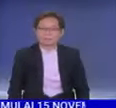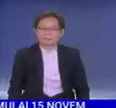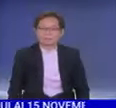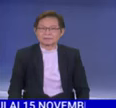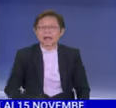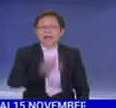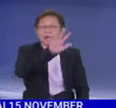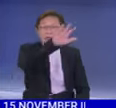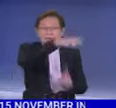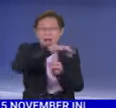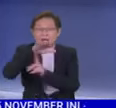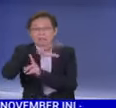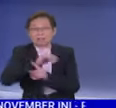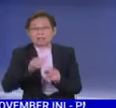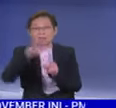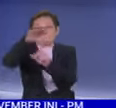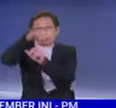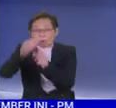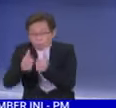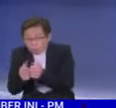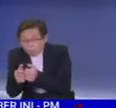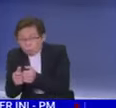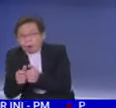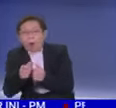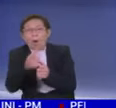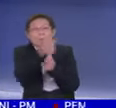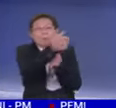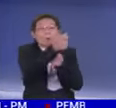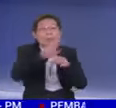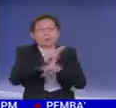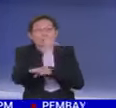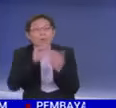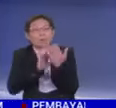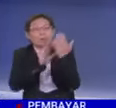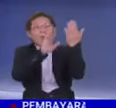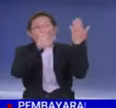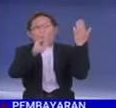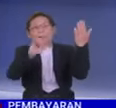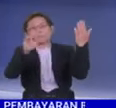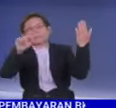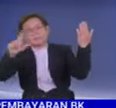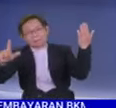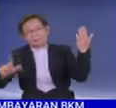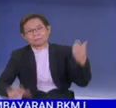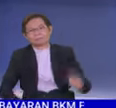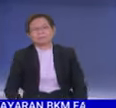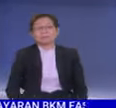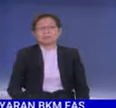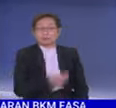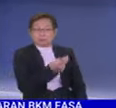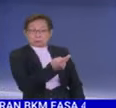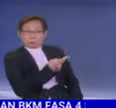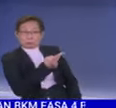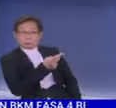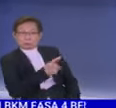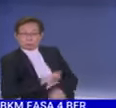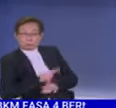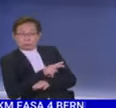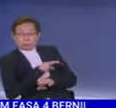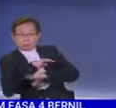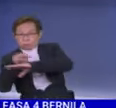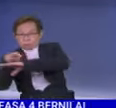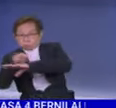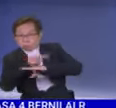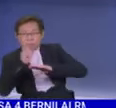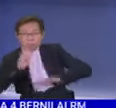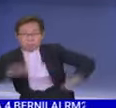Lima helikopter dan drone sedia digunakan bomba bagi menghadapi monsun timur laut. Aset berkenaan bakal digunakan untuk memantau